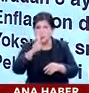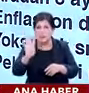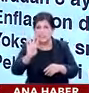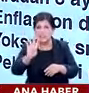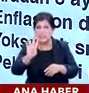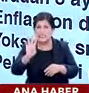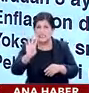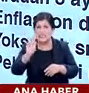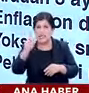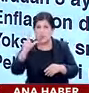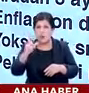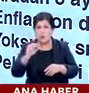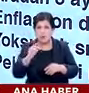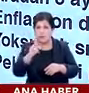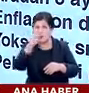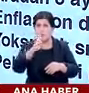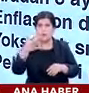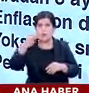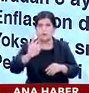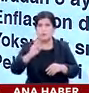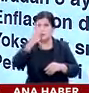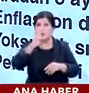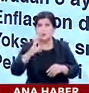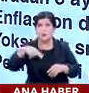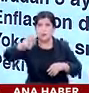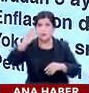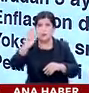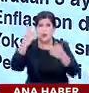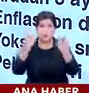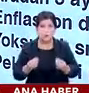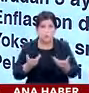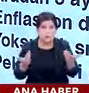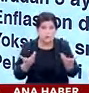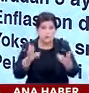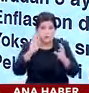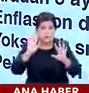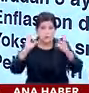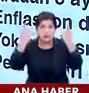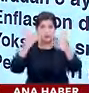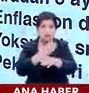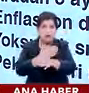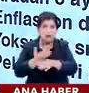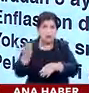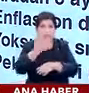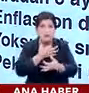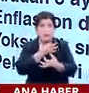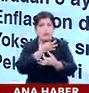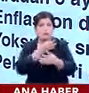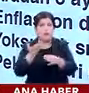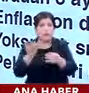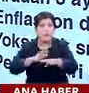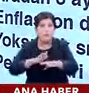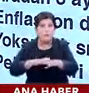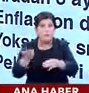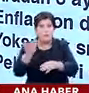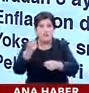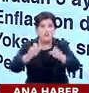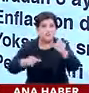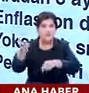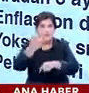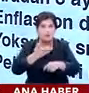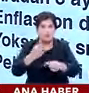olan kıyma bir anda 260 lira 280 lira olmuş nasıl çıkacak vatandaş bu işin içinden nasıl çıkacak memuru işçisi bu işin